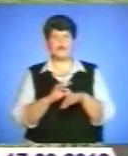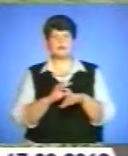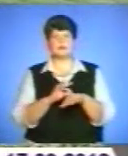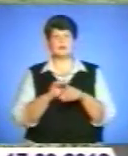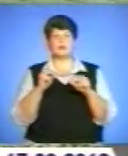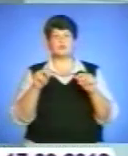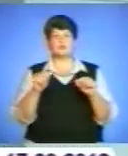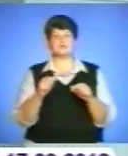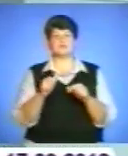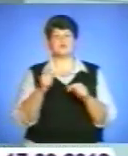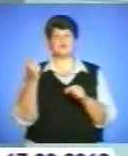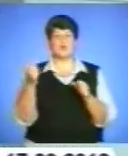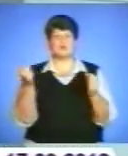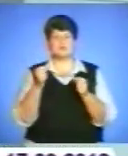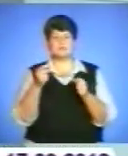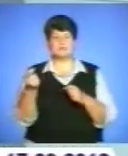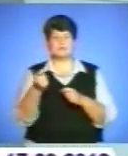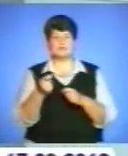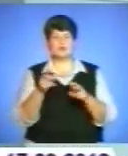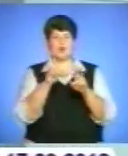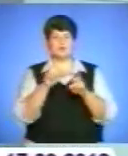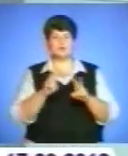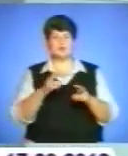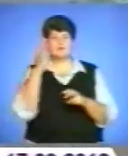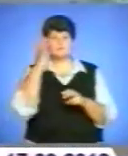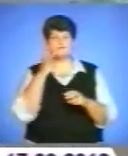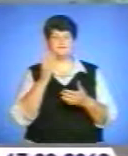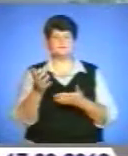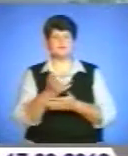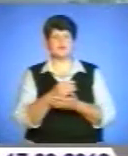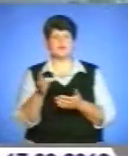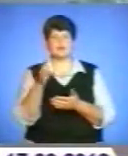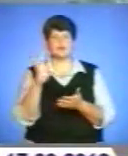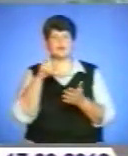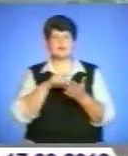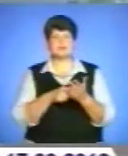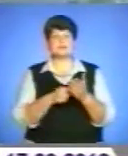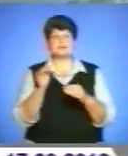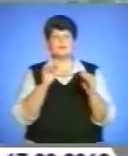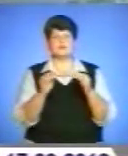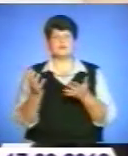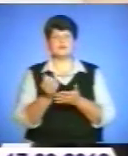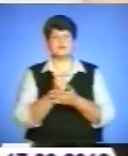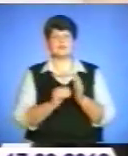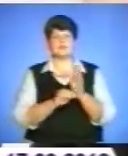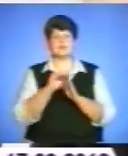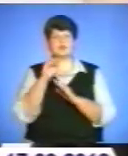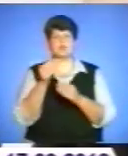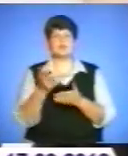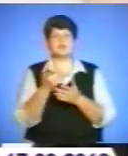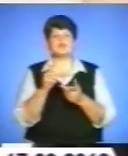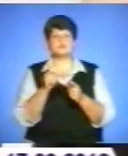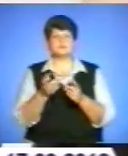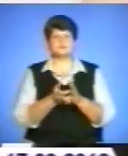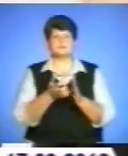посіву озимих зернових. Проаналізувавши результати літніх жнив, район вказав на складові досягнення найвищих показників і причини недобору